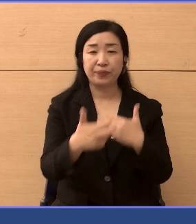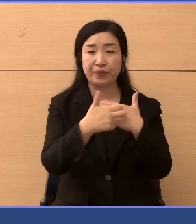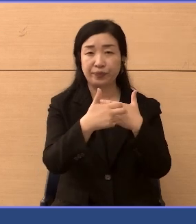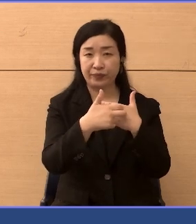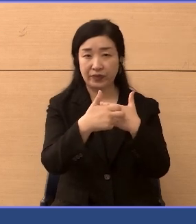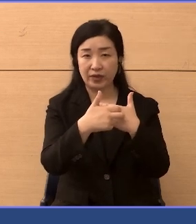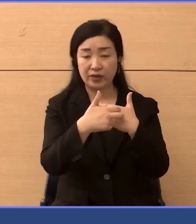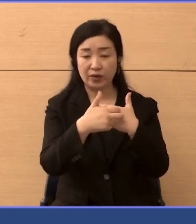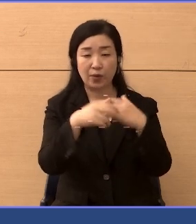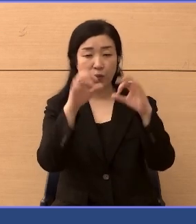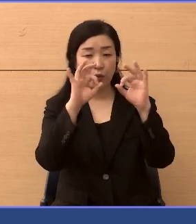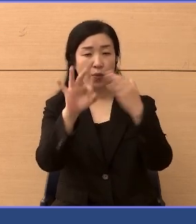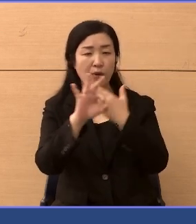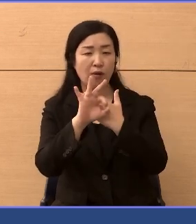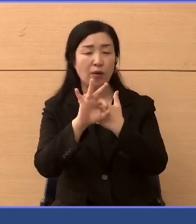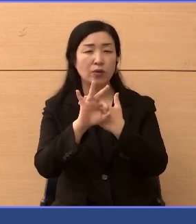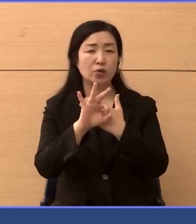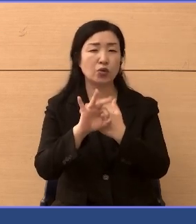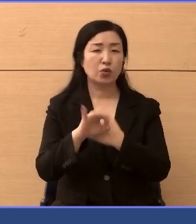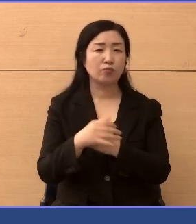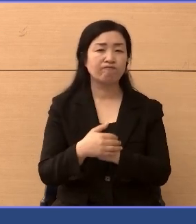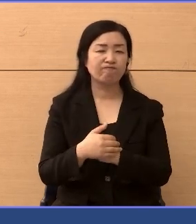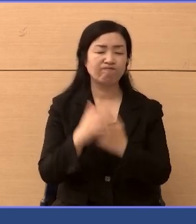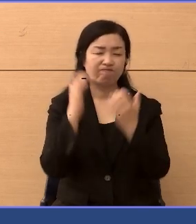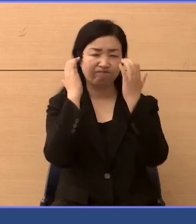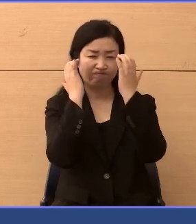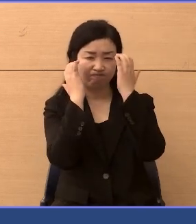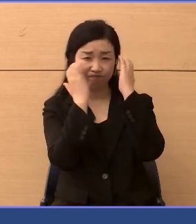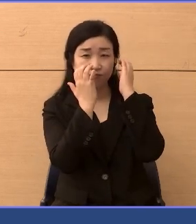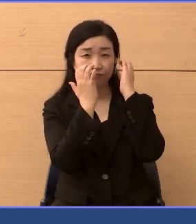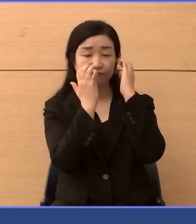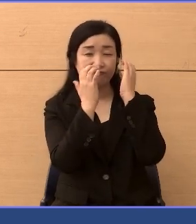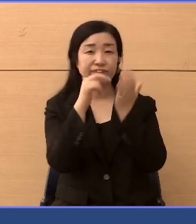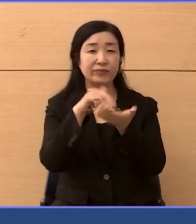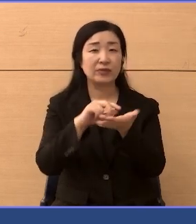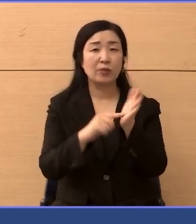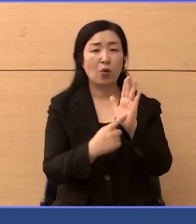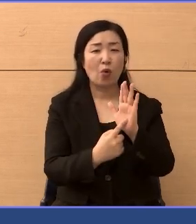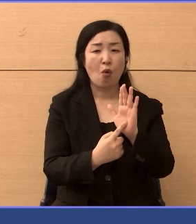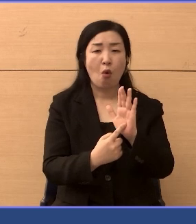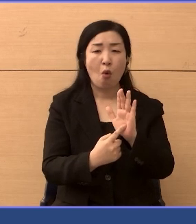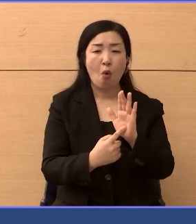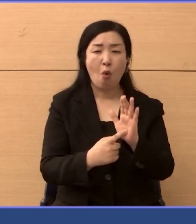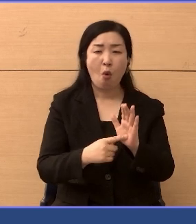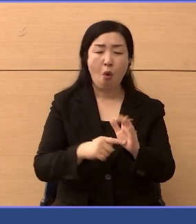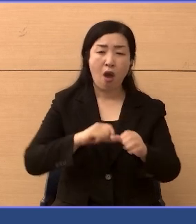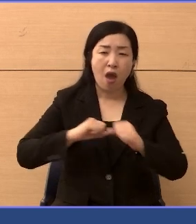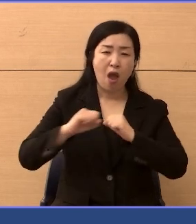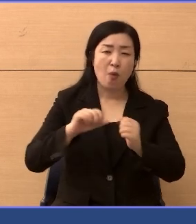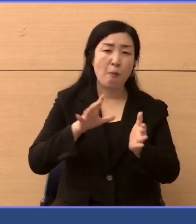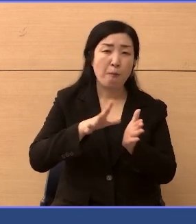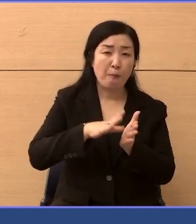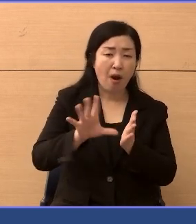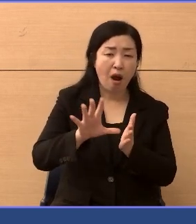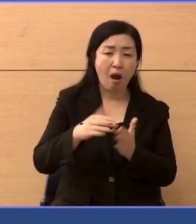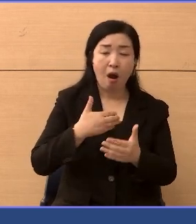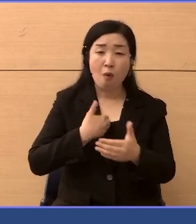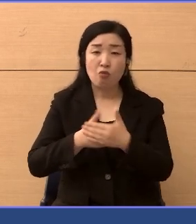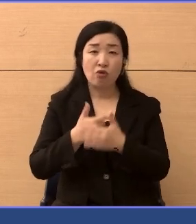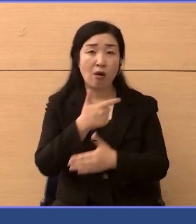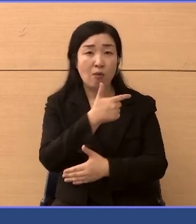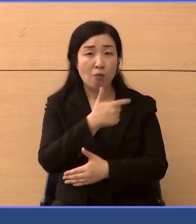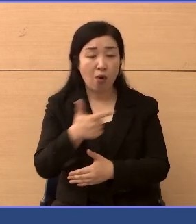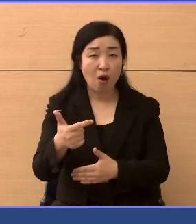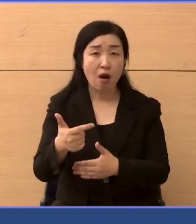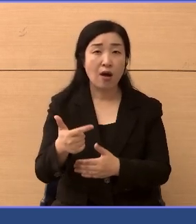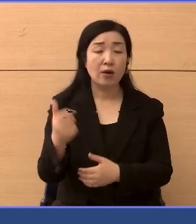보았을 complicated 때 by 조금 더 복잡한 overactivity or 양상을 띠기 때문입니다. anxiety or 과잉 low 행동이라던가 mood. 불안증이라던가 아니면은